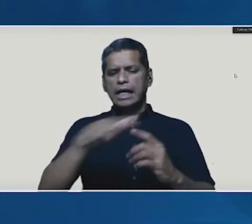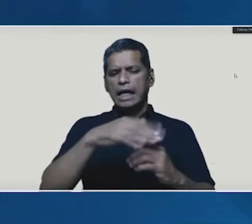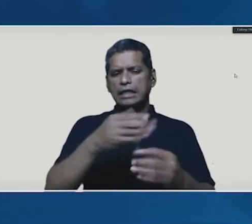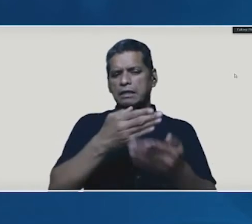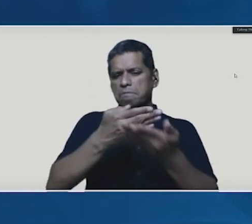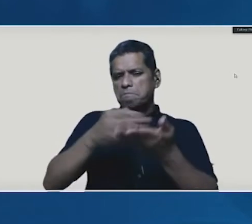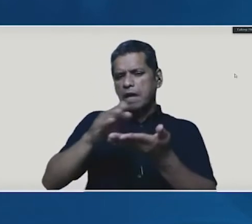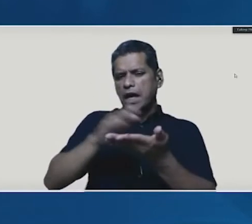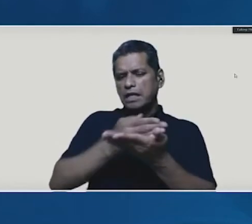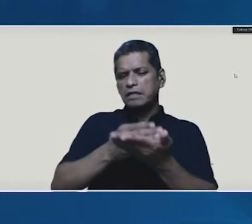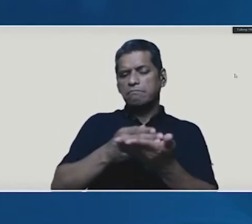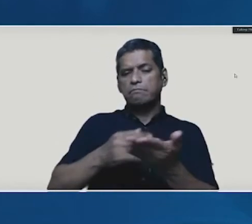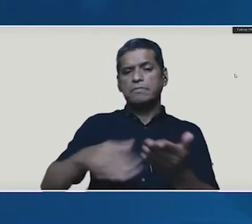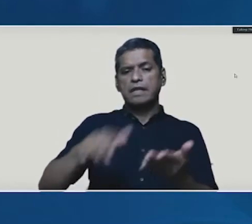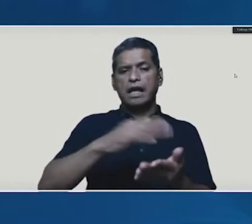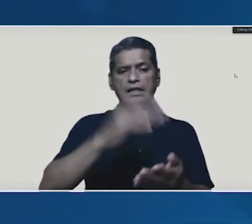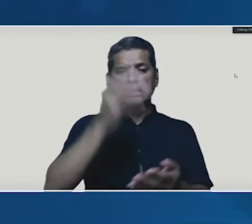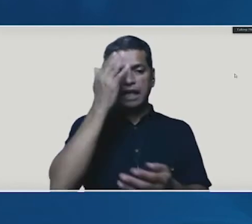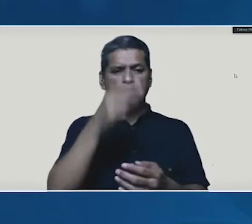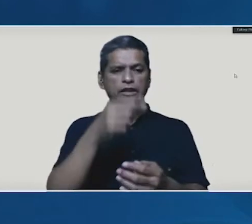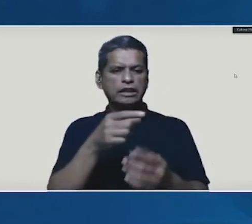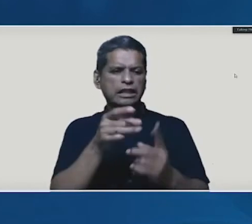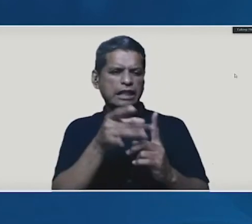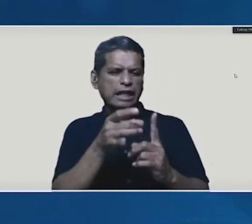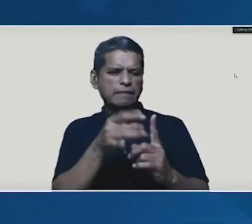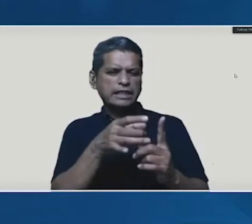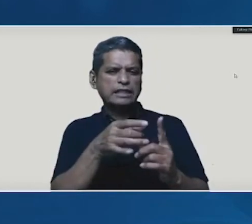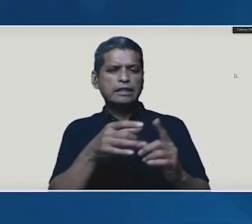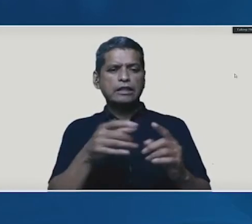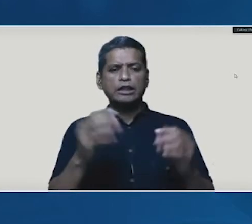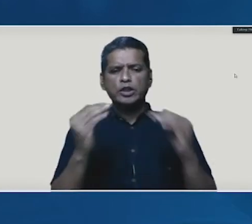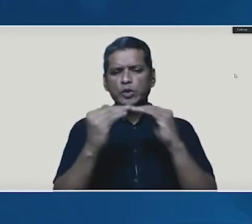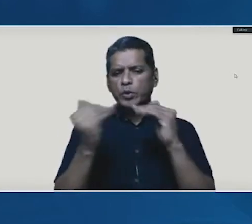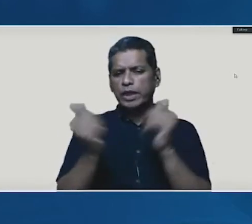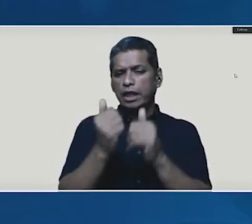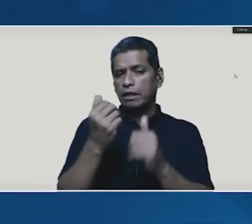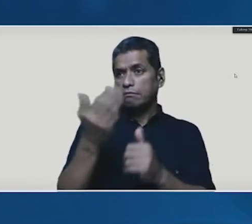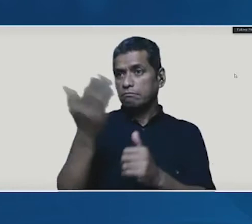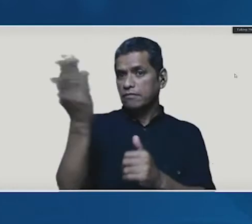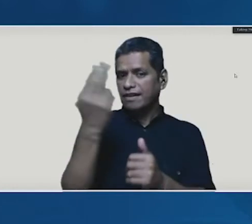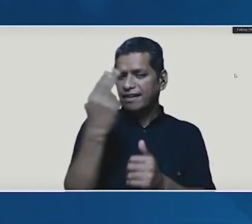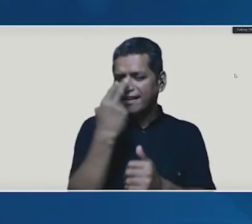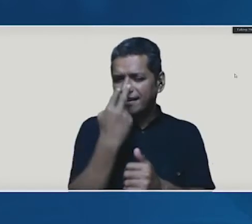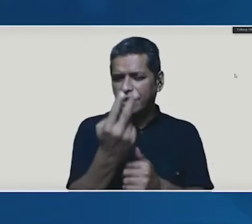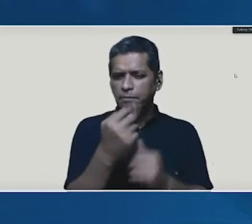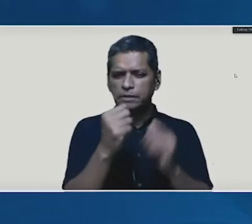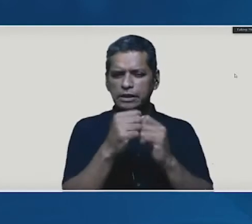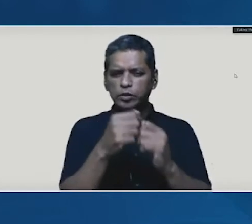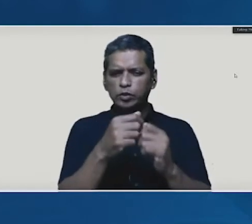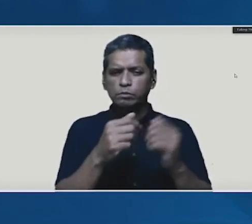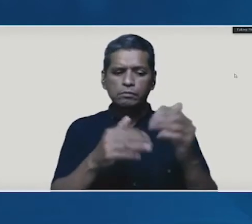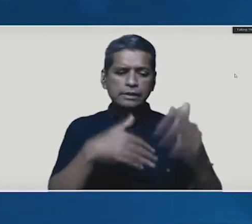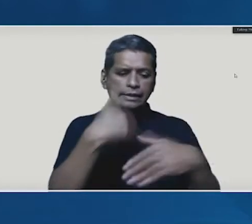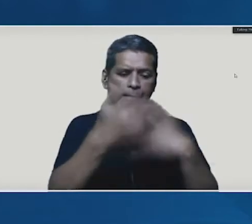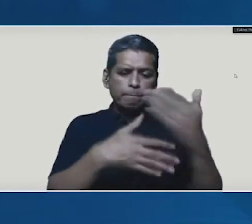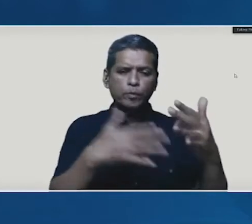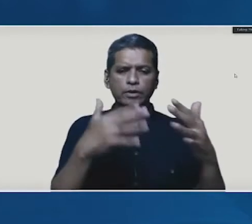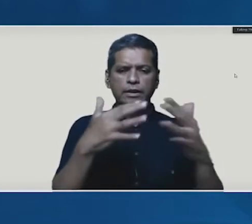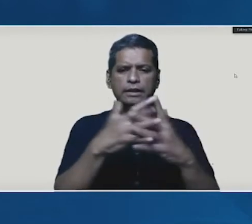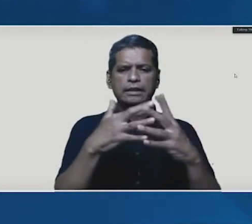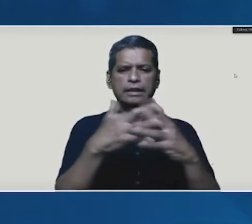sesuai dengan yang tuanku Lihat besi itu bercampur tanah liat jadi kerajaan yang berikutnya adalah